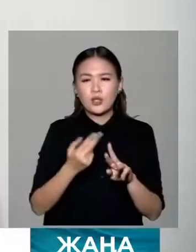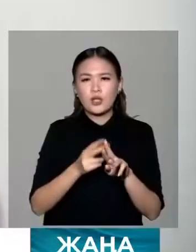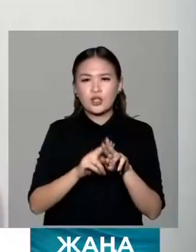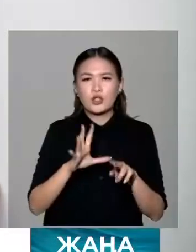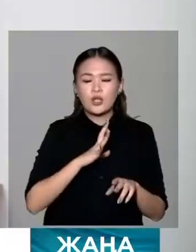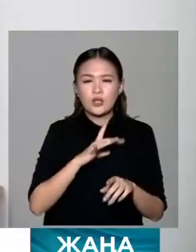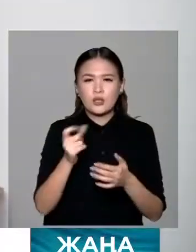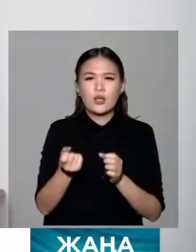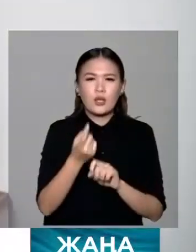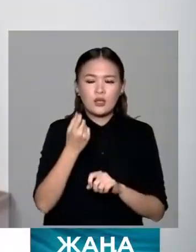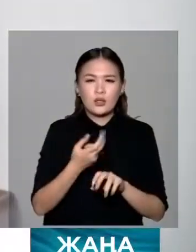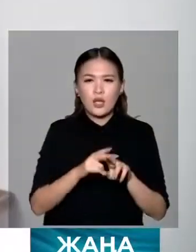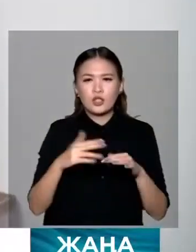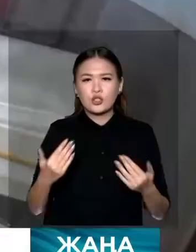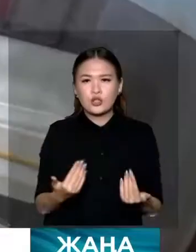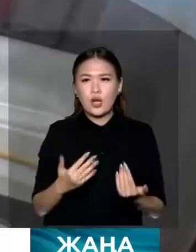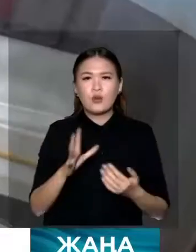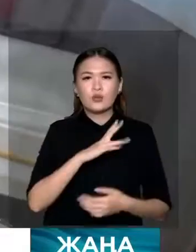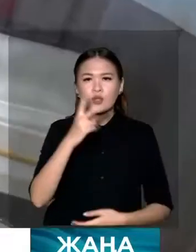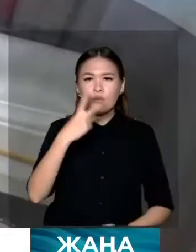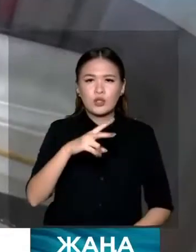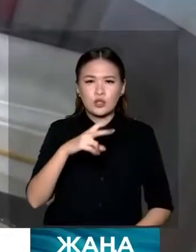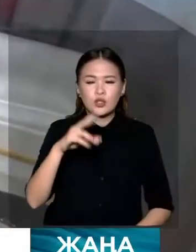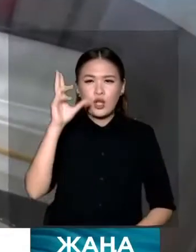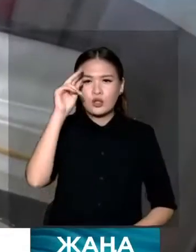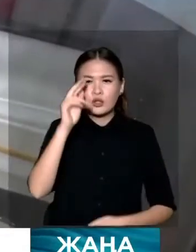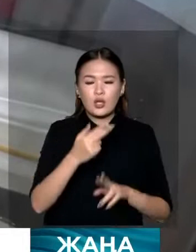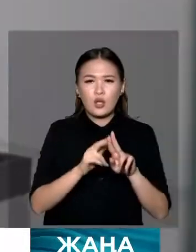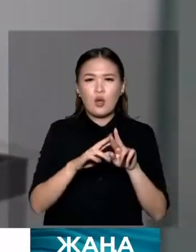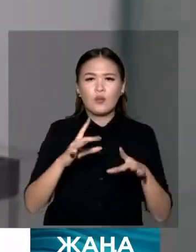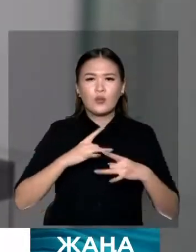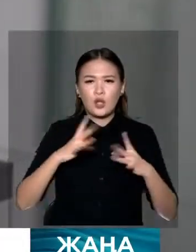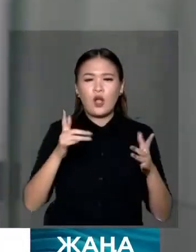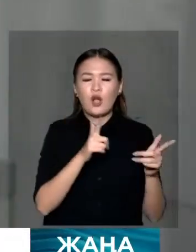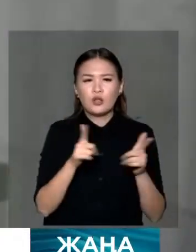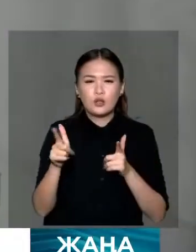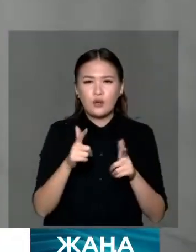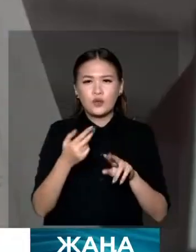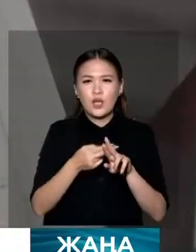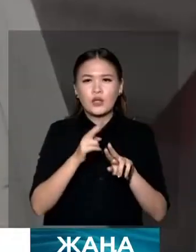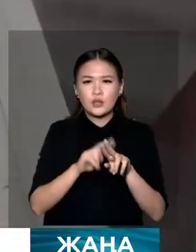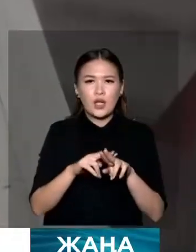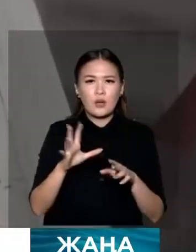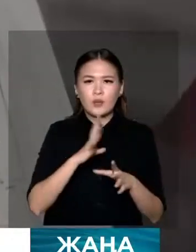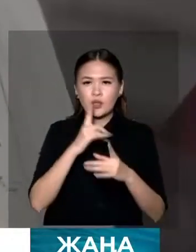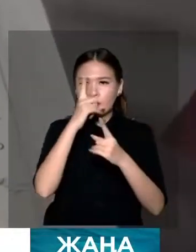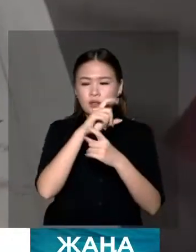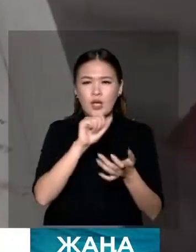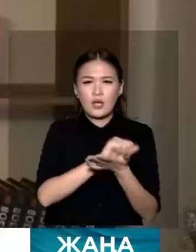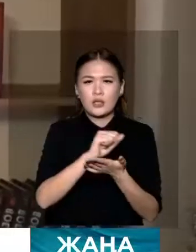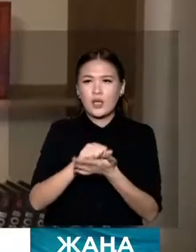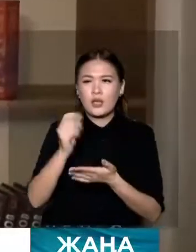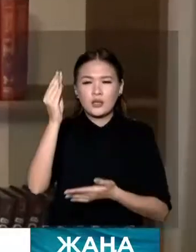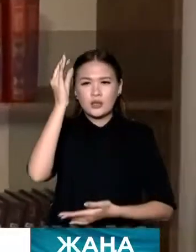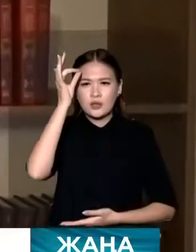жазылған. Жазушының жерлестері қазанның 20-сы күні өтетін мерейтойға сақадай сай. Шерағаның бұрын соңды еш жерде жарияланбаған естеліктері